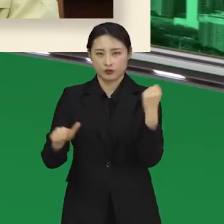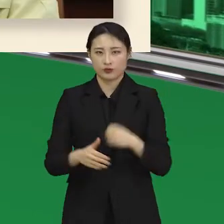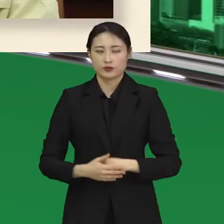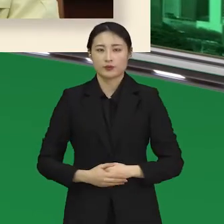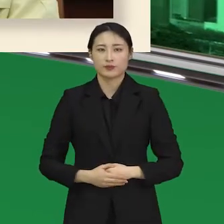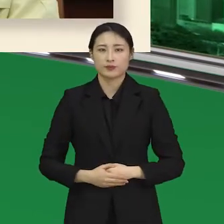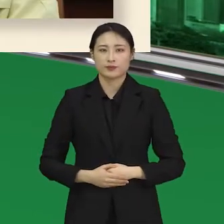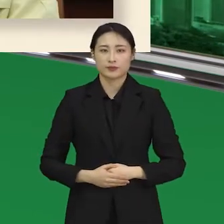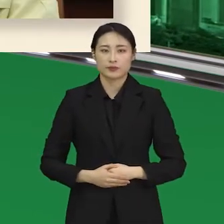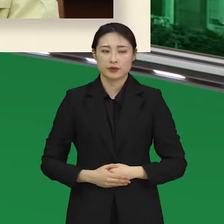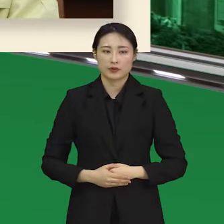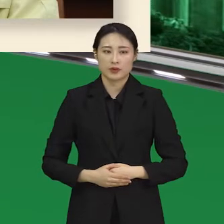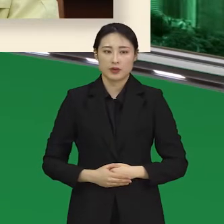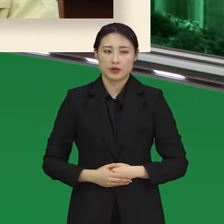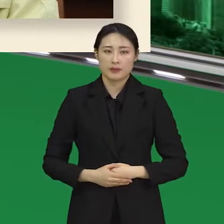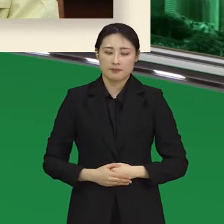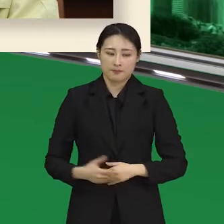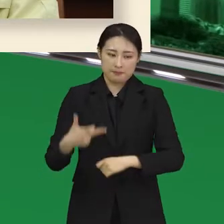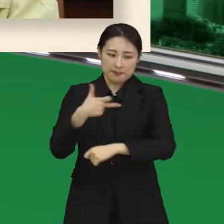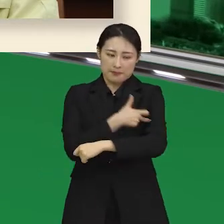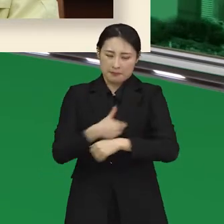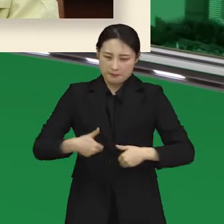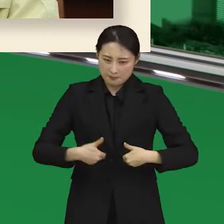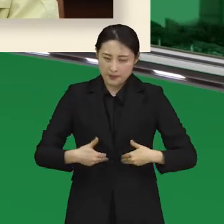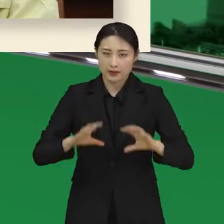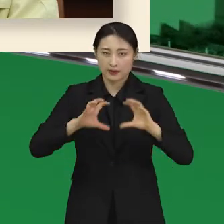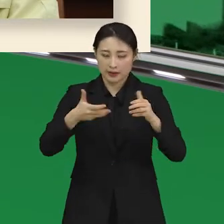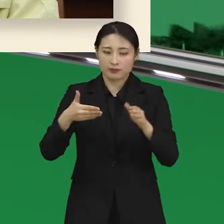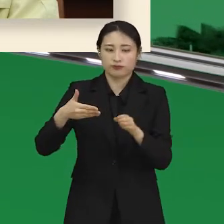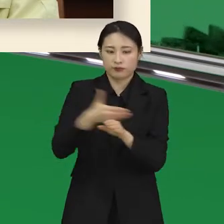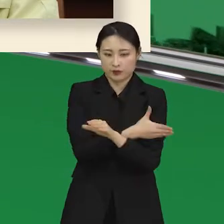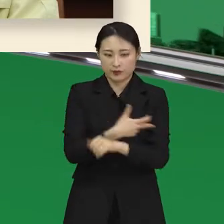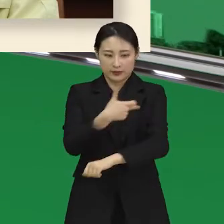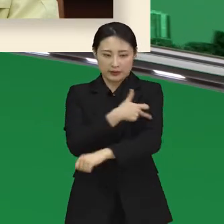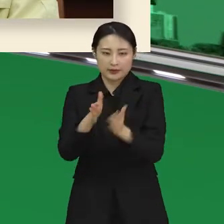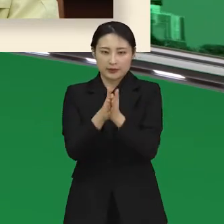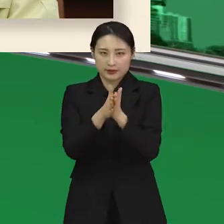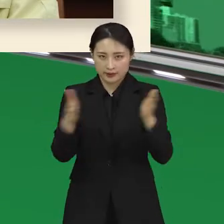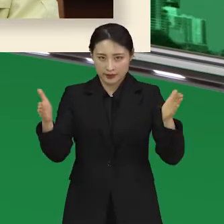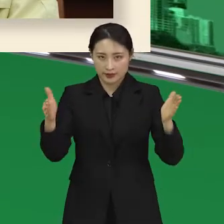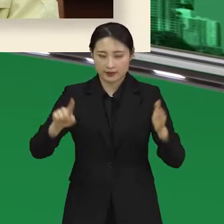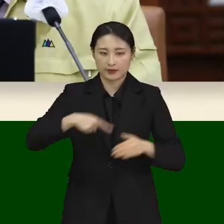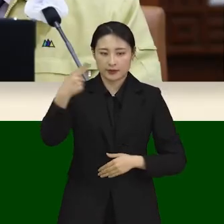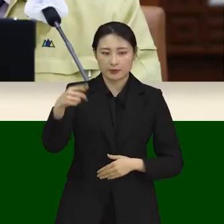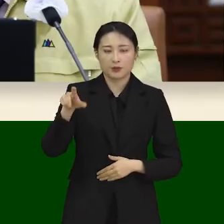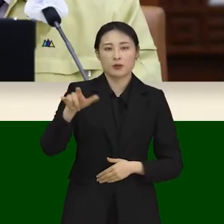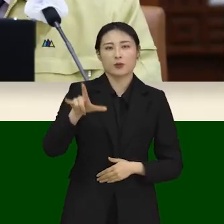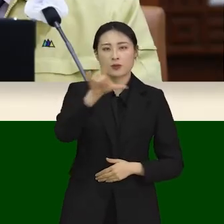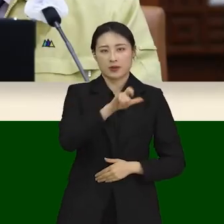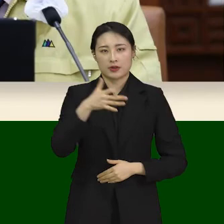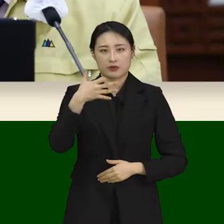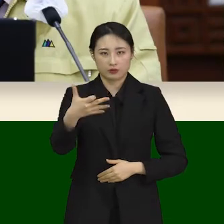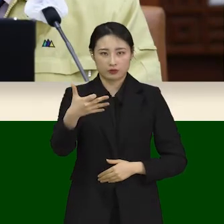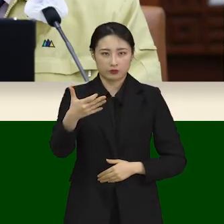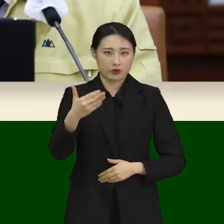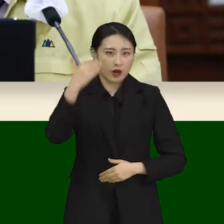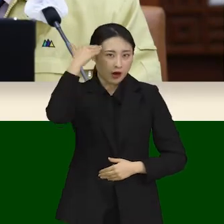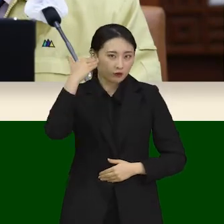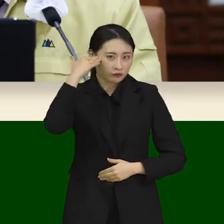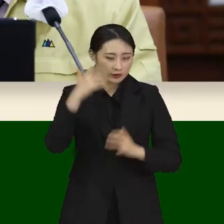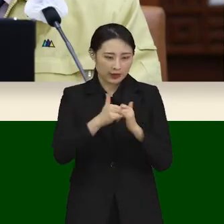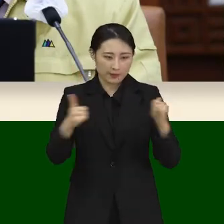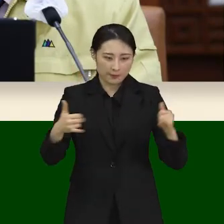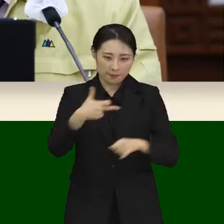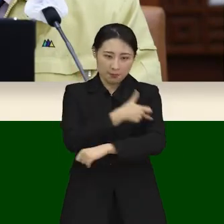영국, 미국 등 백신이 절박한 나라에서 접종이 시작되면서 코로나19 백신이 우리에게 한층